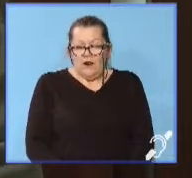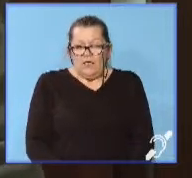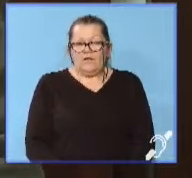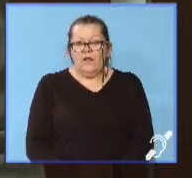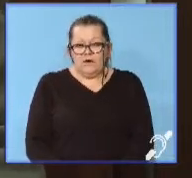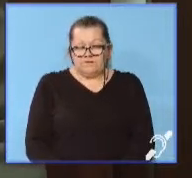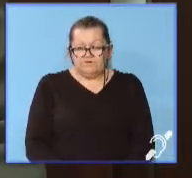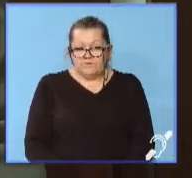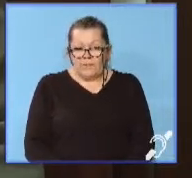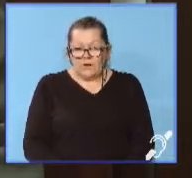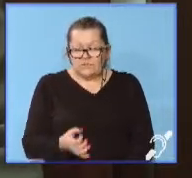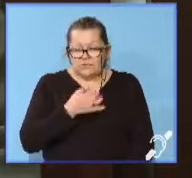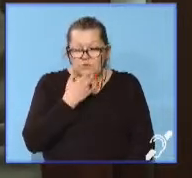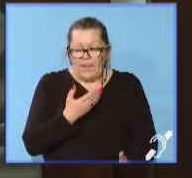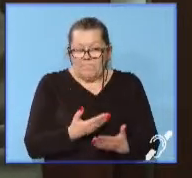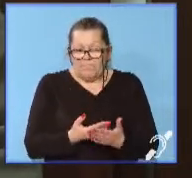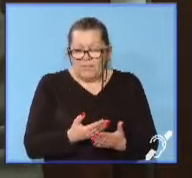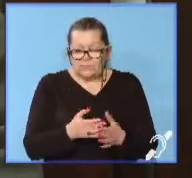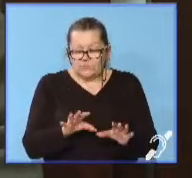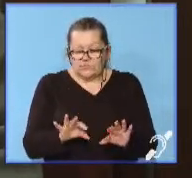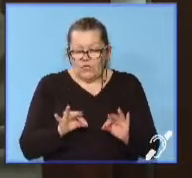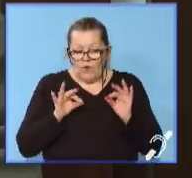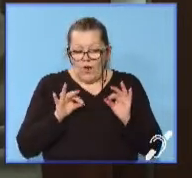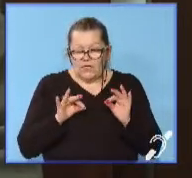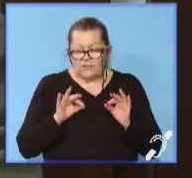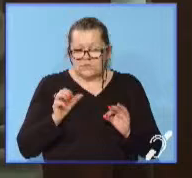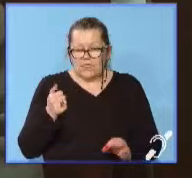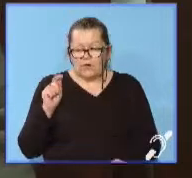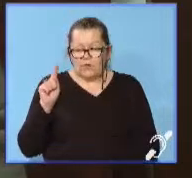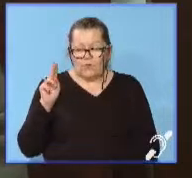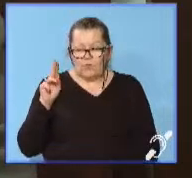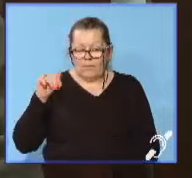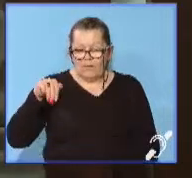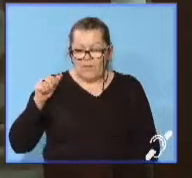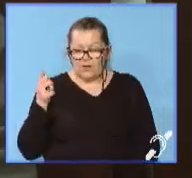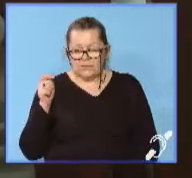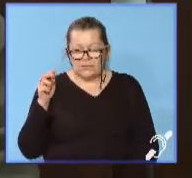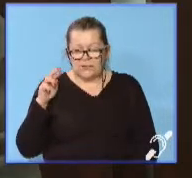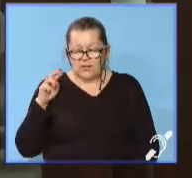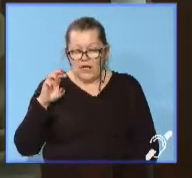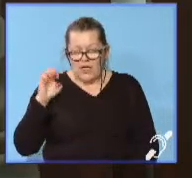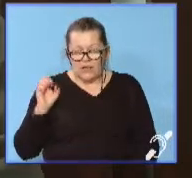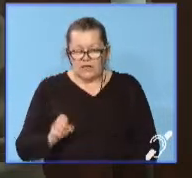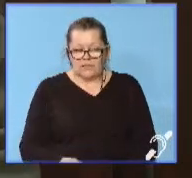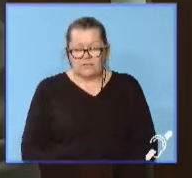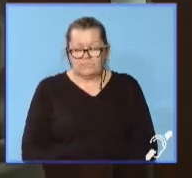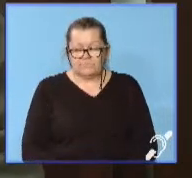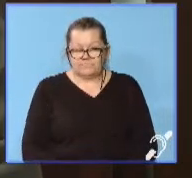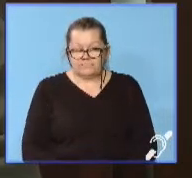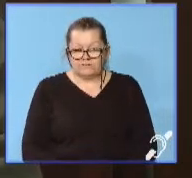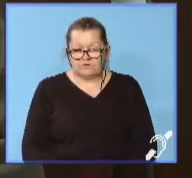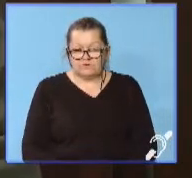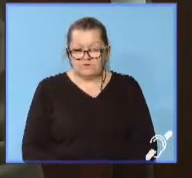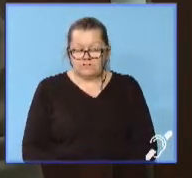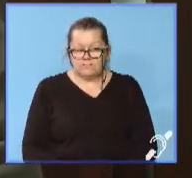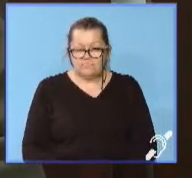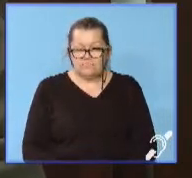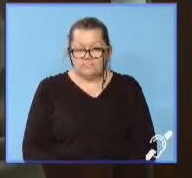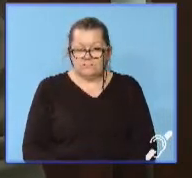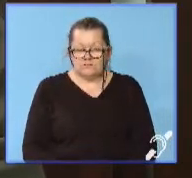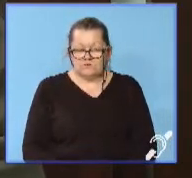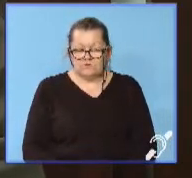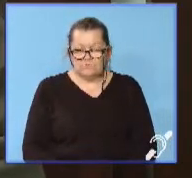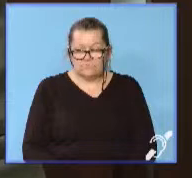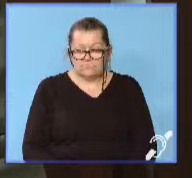a argumenta să aibă capacitatea de a se de a trece de la o meserie la alta și să aibă această această mobilitate